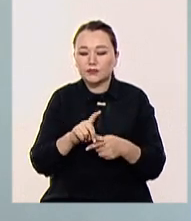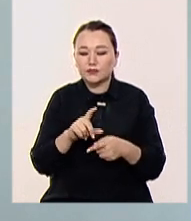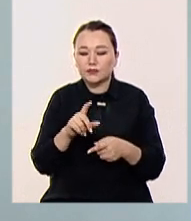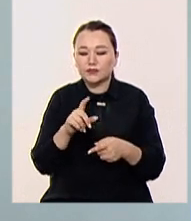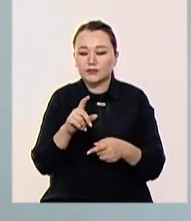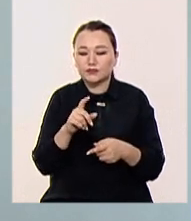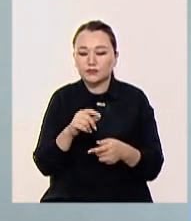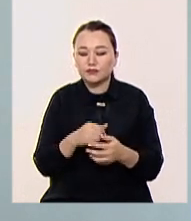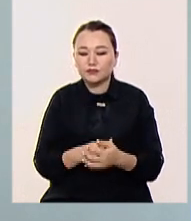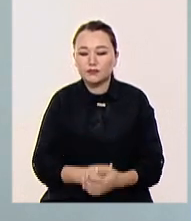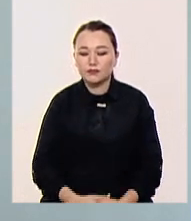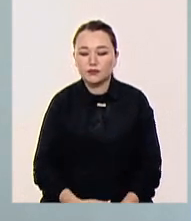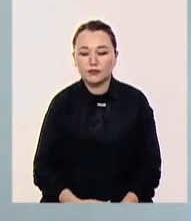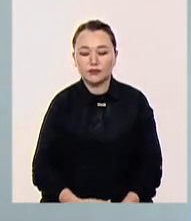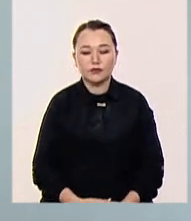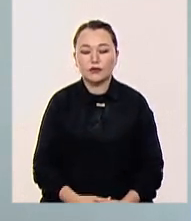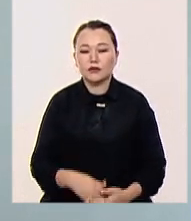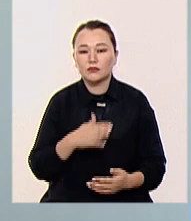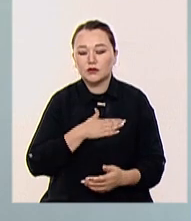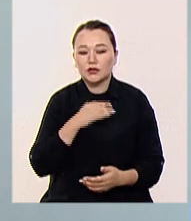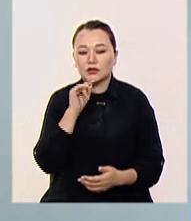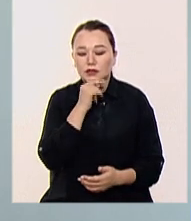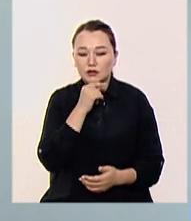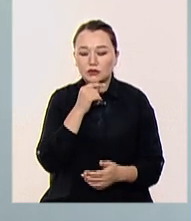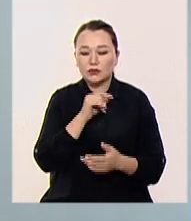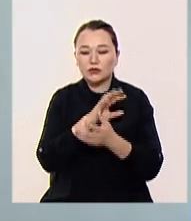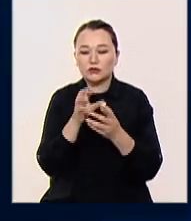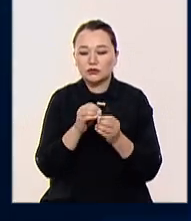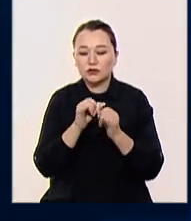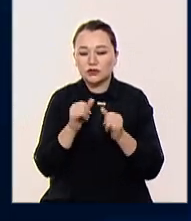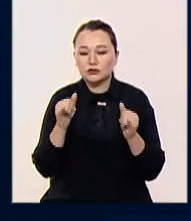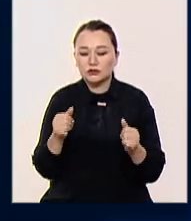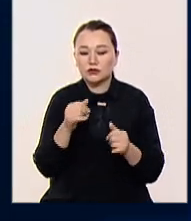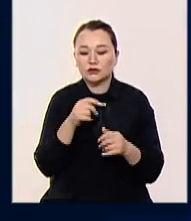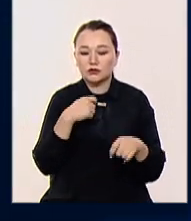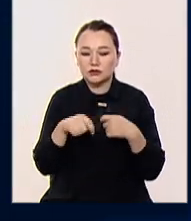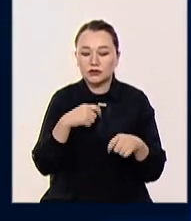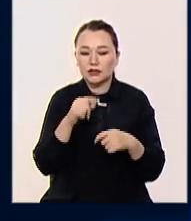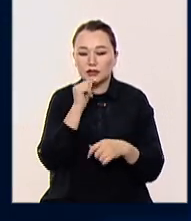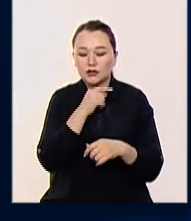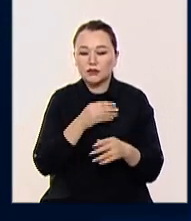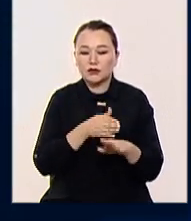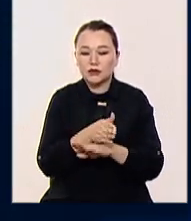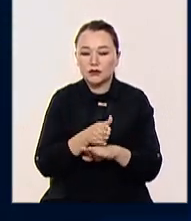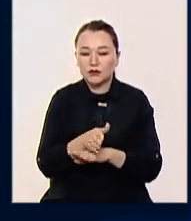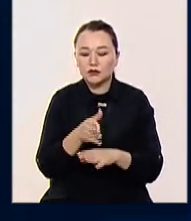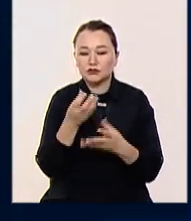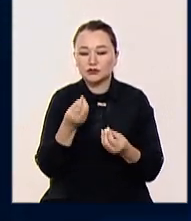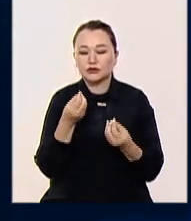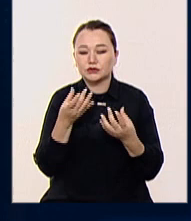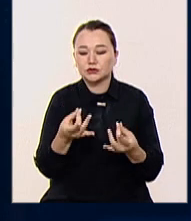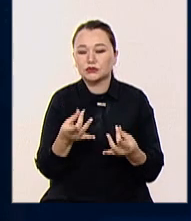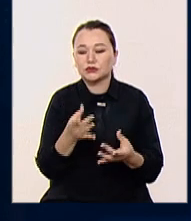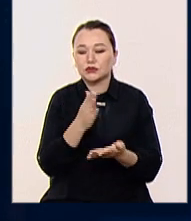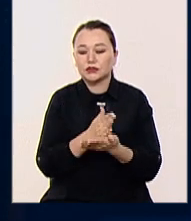бір біздің экономикамыздың жалпы даму нарықтық экономикалық бағытының әлі де шикі